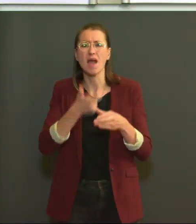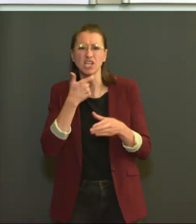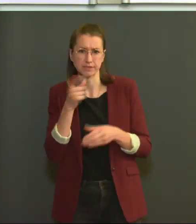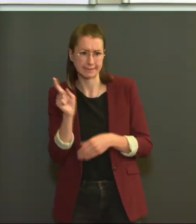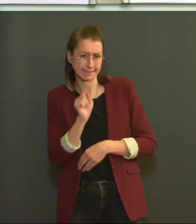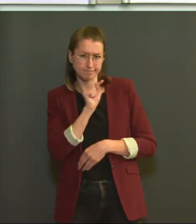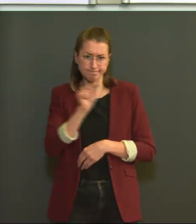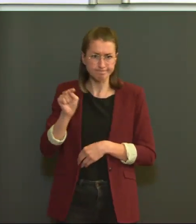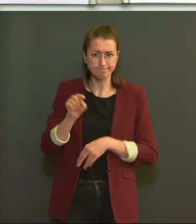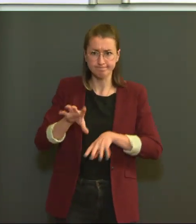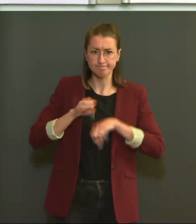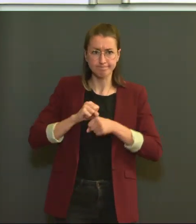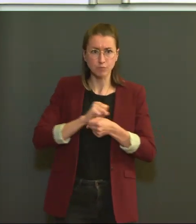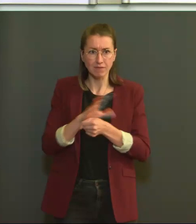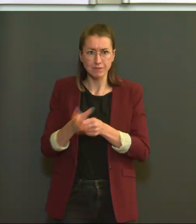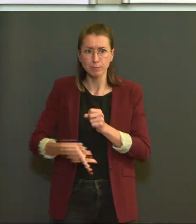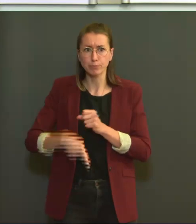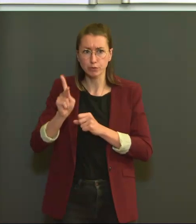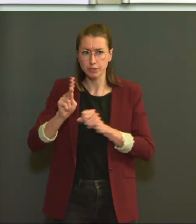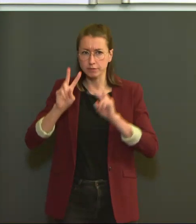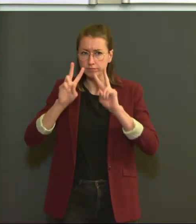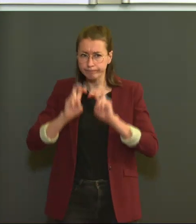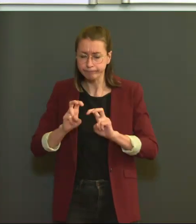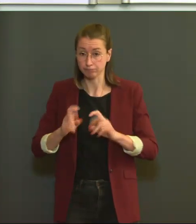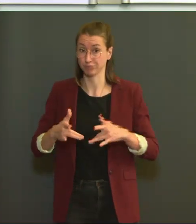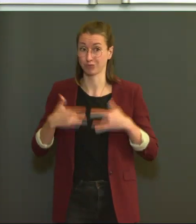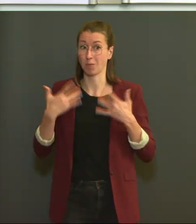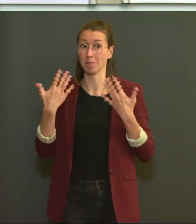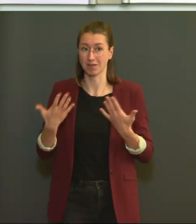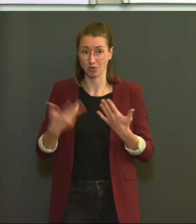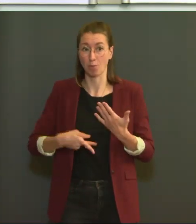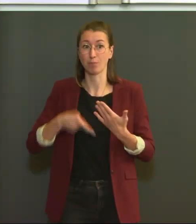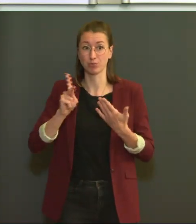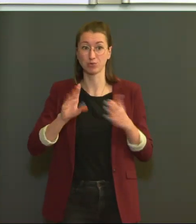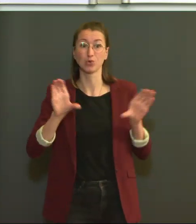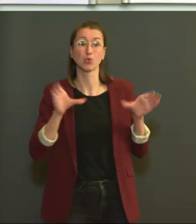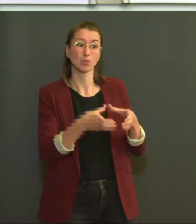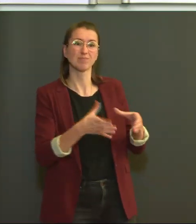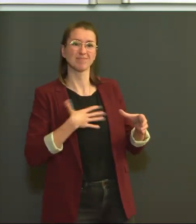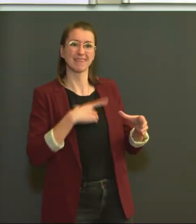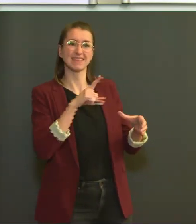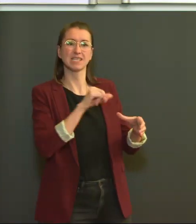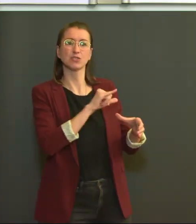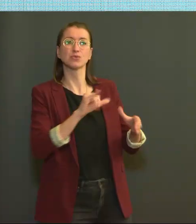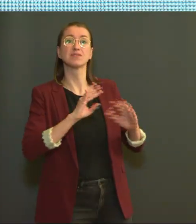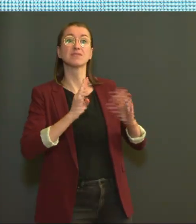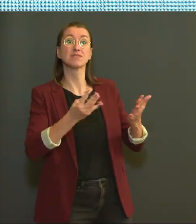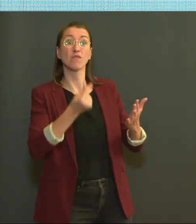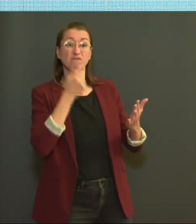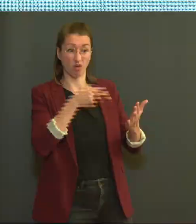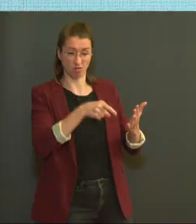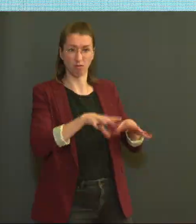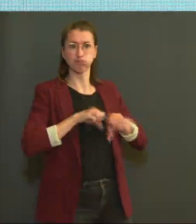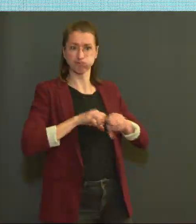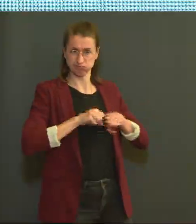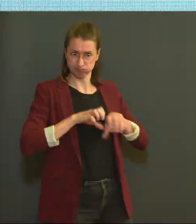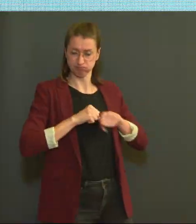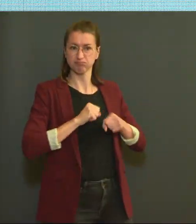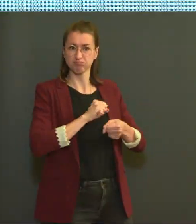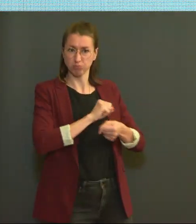semble se déplacer doucement vers le groupe des 10 à 19 ans. Le nombre d